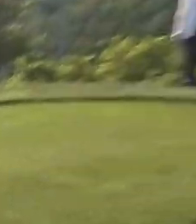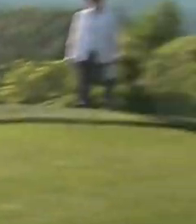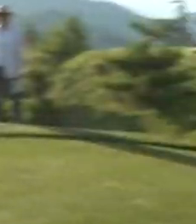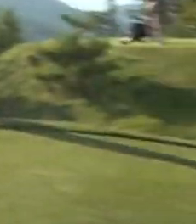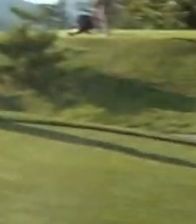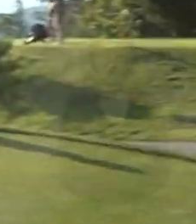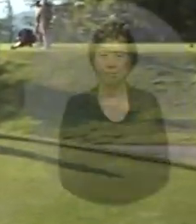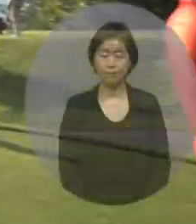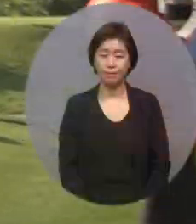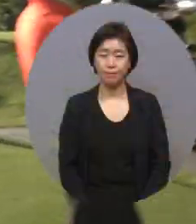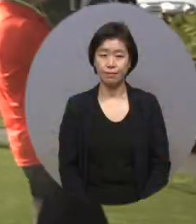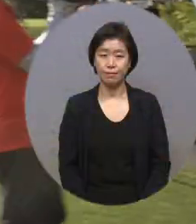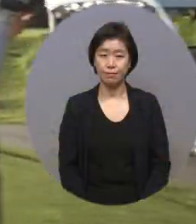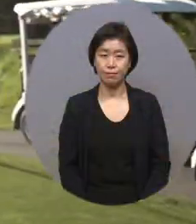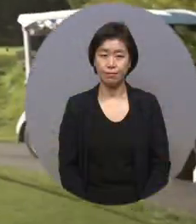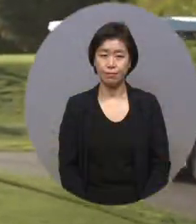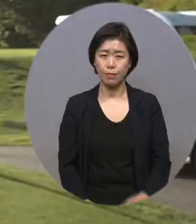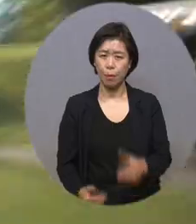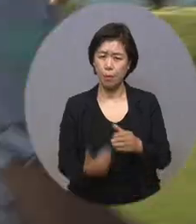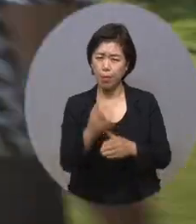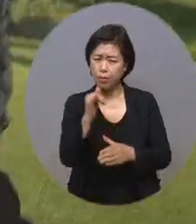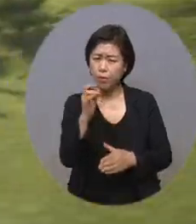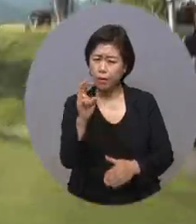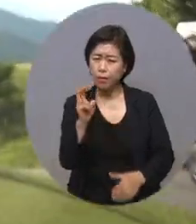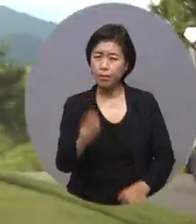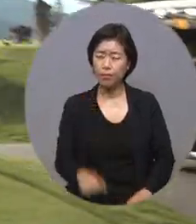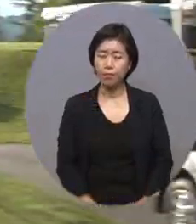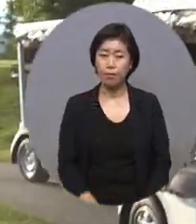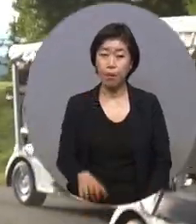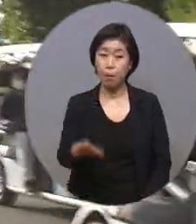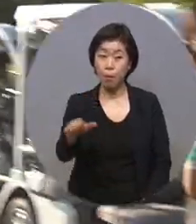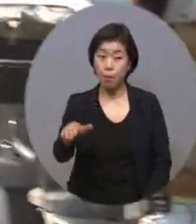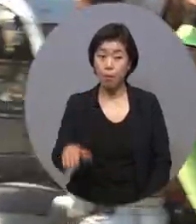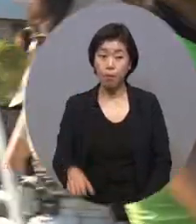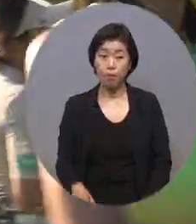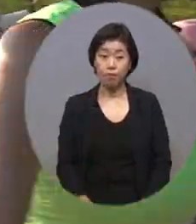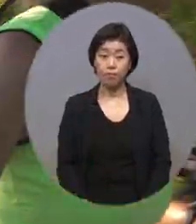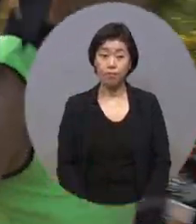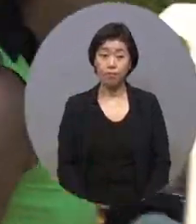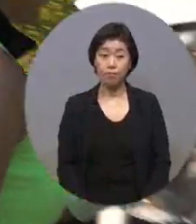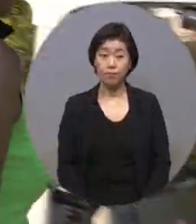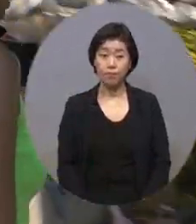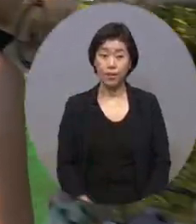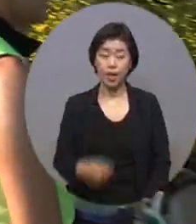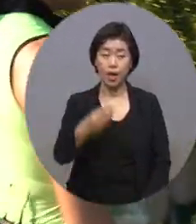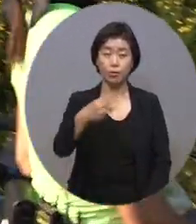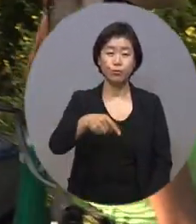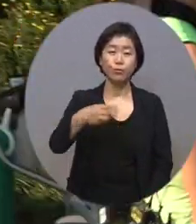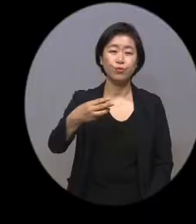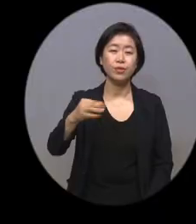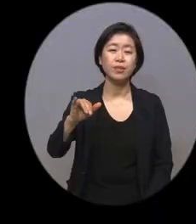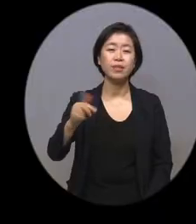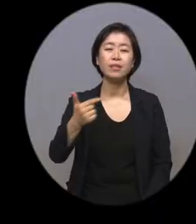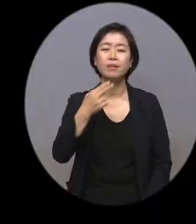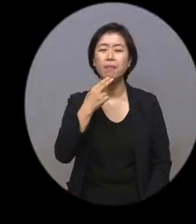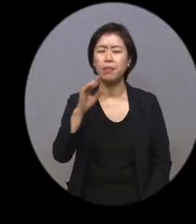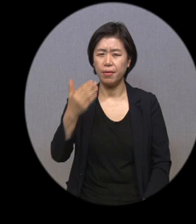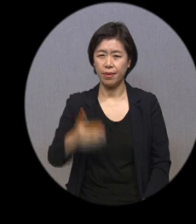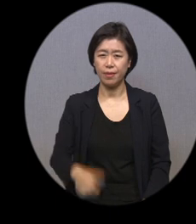나왔어, 나온 것 같아, 오빠. 오빠. 어? 이래서 루틴이 없어야 돼.